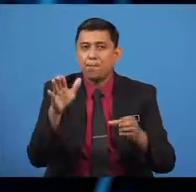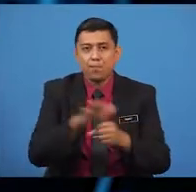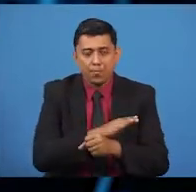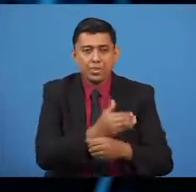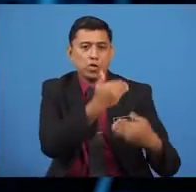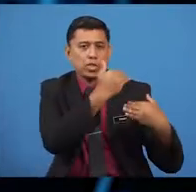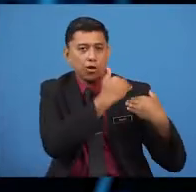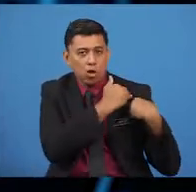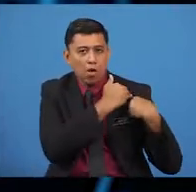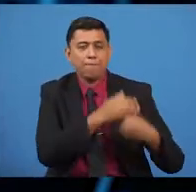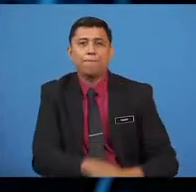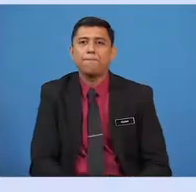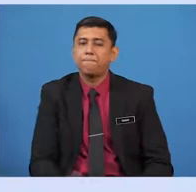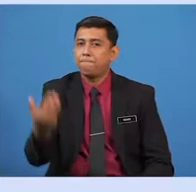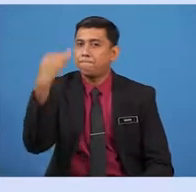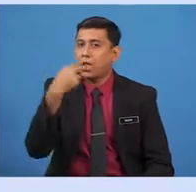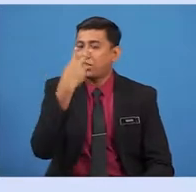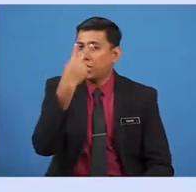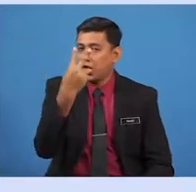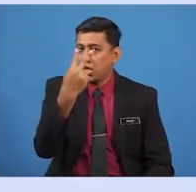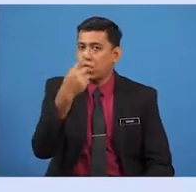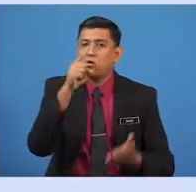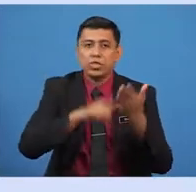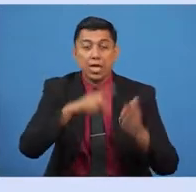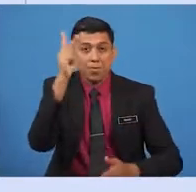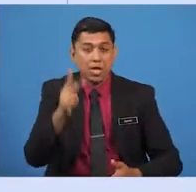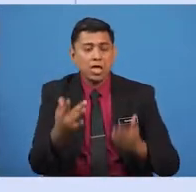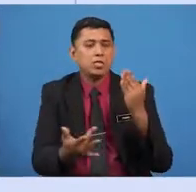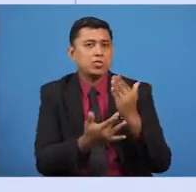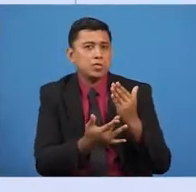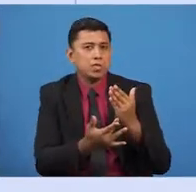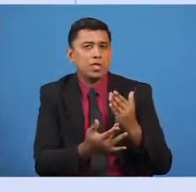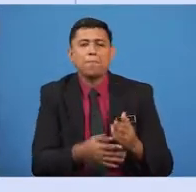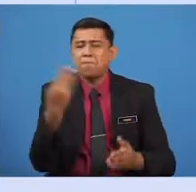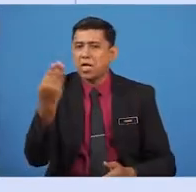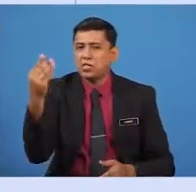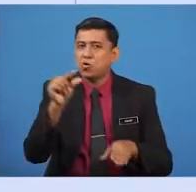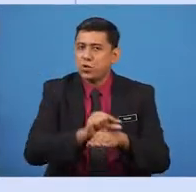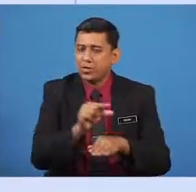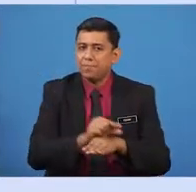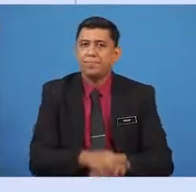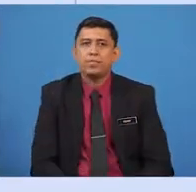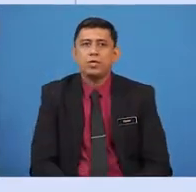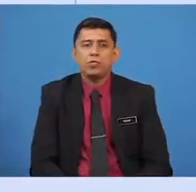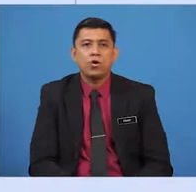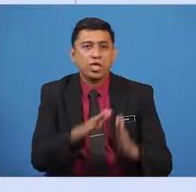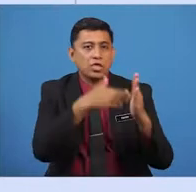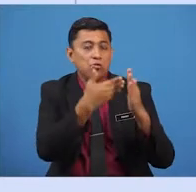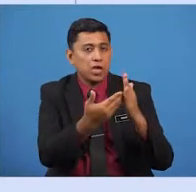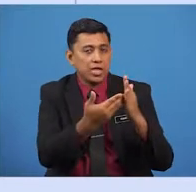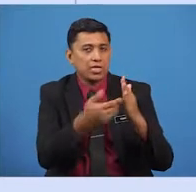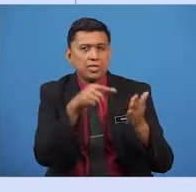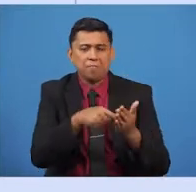dengan penuh bertanggungjawab. Mari kita lihat apakah teknologi yang disenaraikan. Jadual